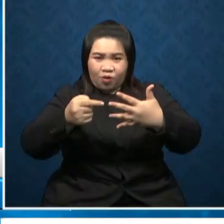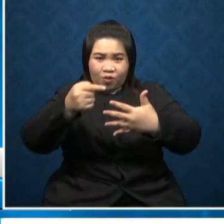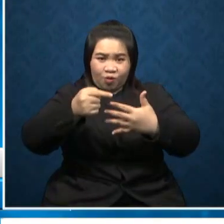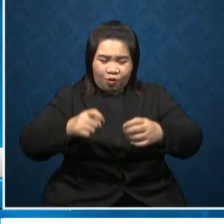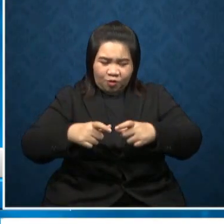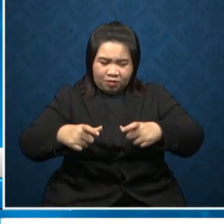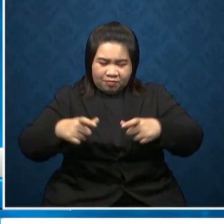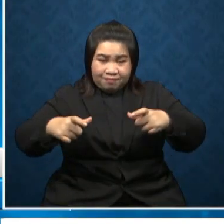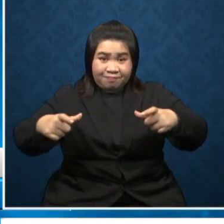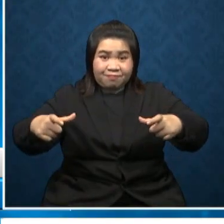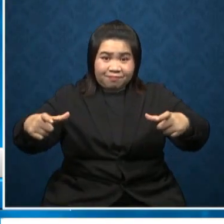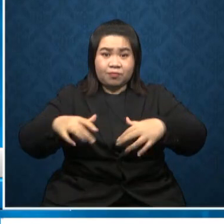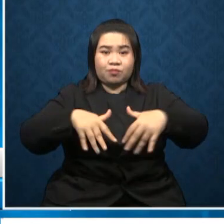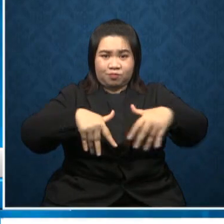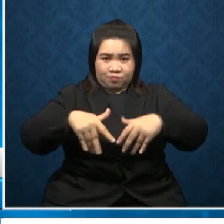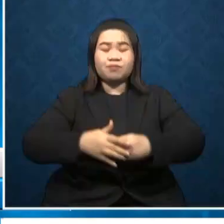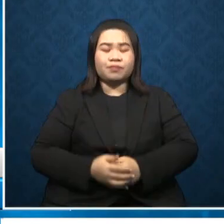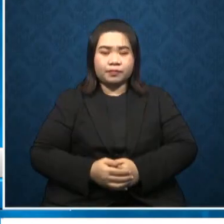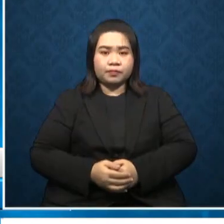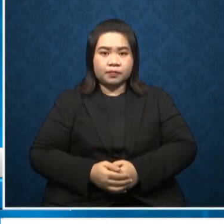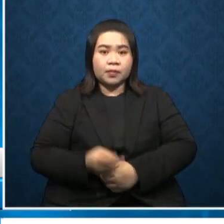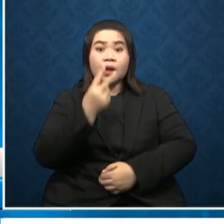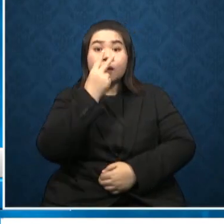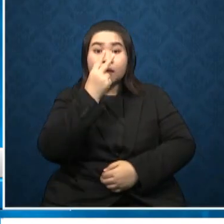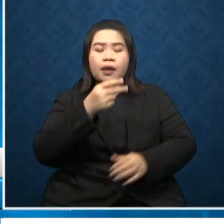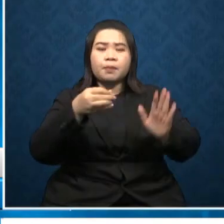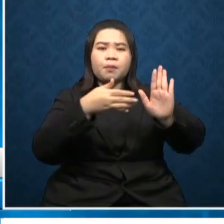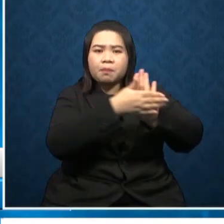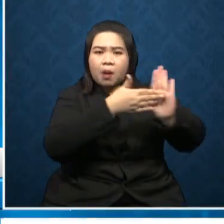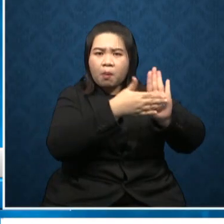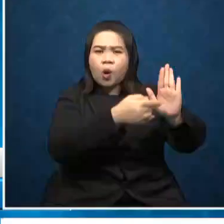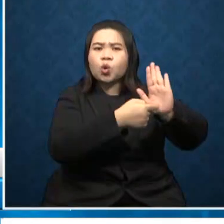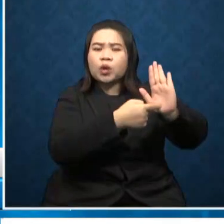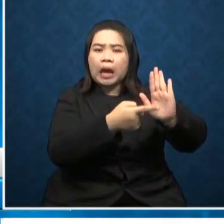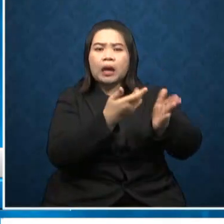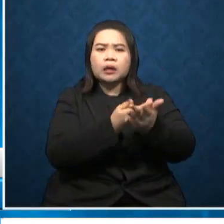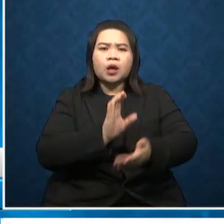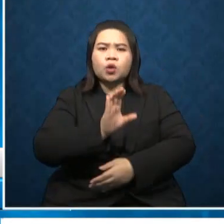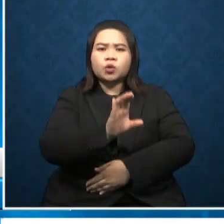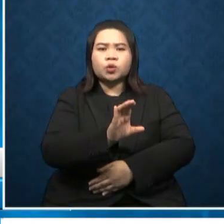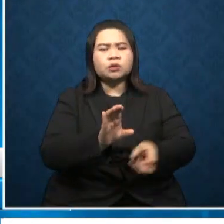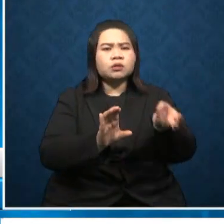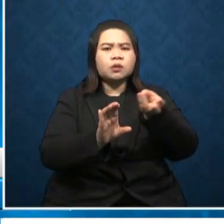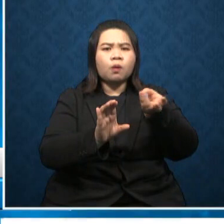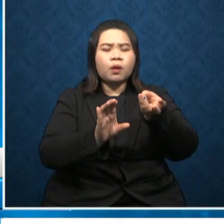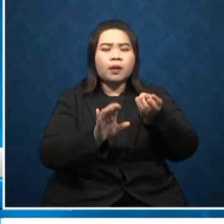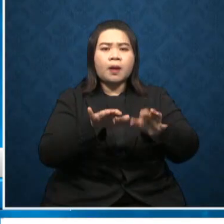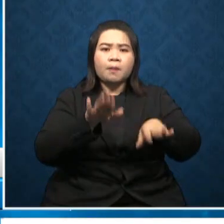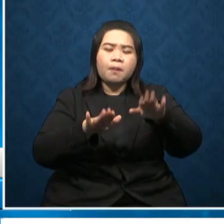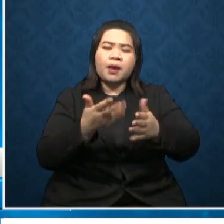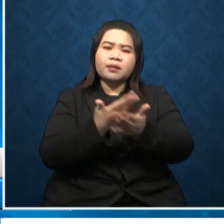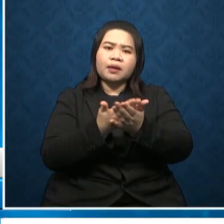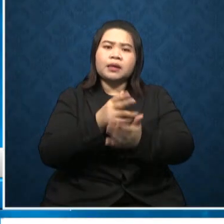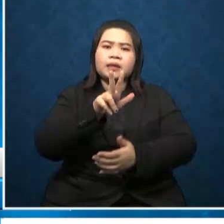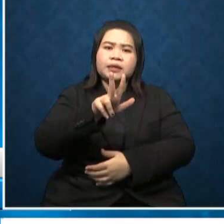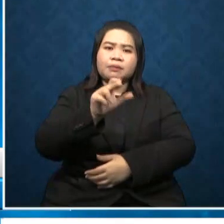เคสแต่ละเคสที่ที่เห็นเนี่ยนะครับที่นำเสนอเนี่ยใช้เงินลงทุนที่ไม่มากอยู่ประมาณสัก 3-4แสน